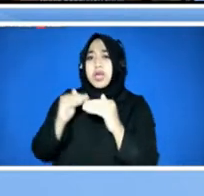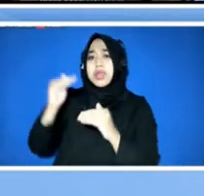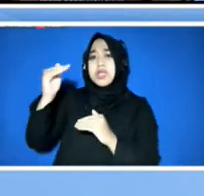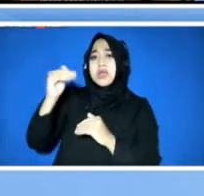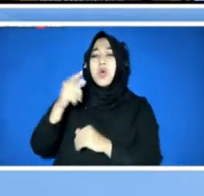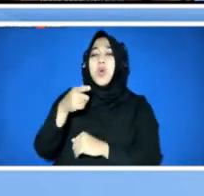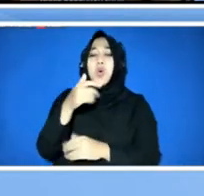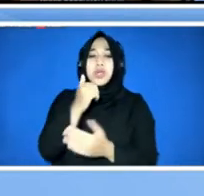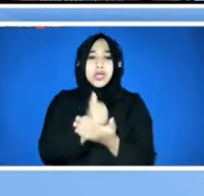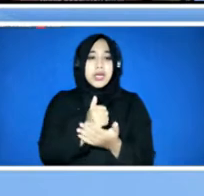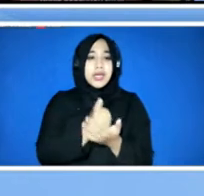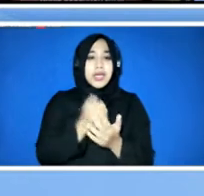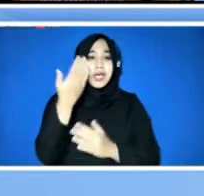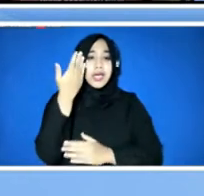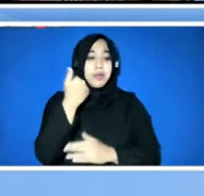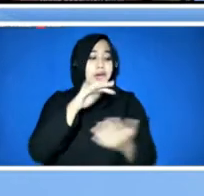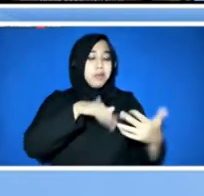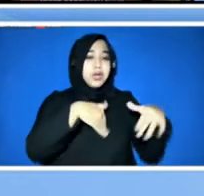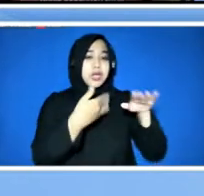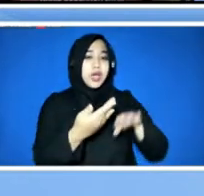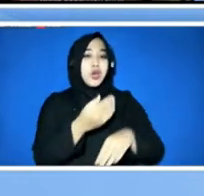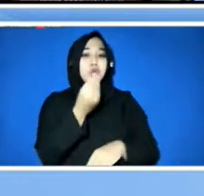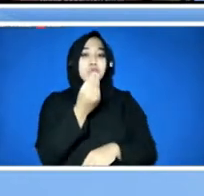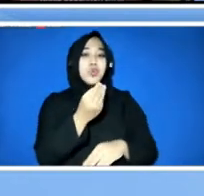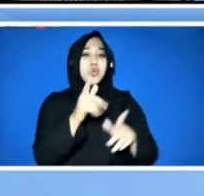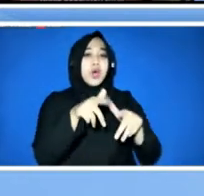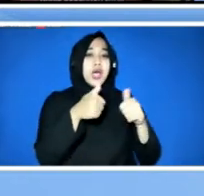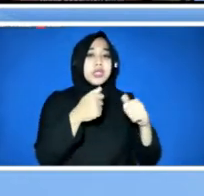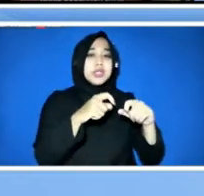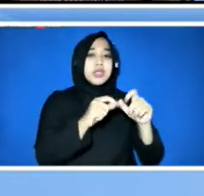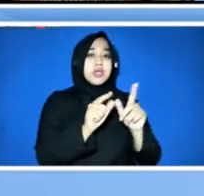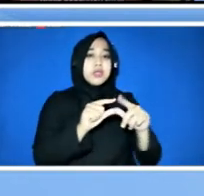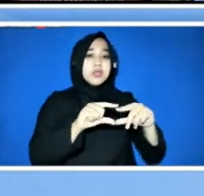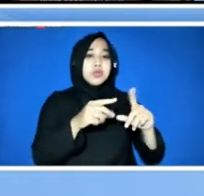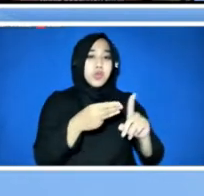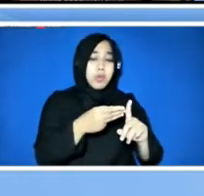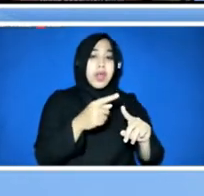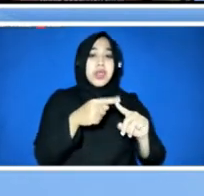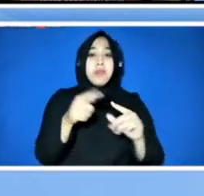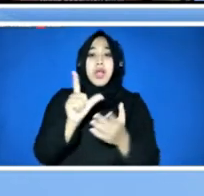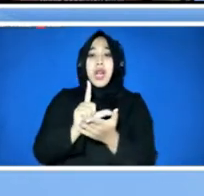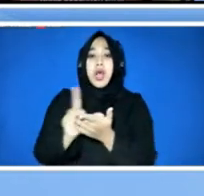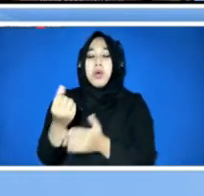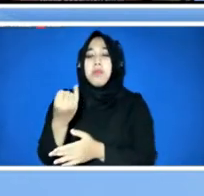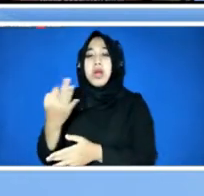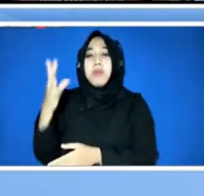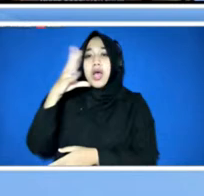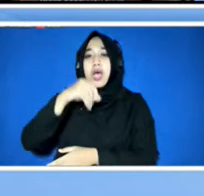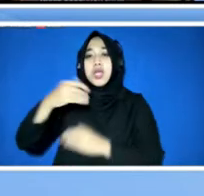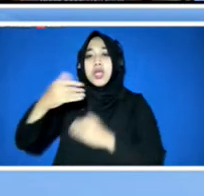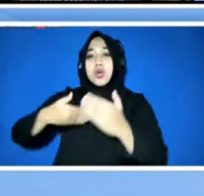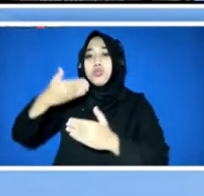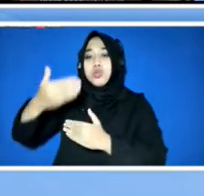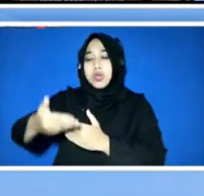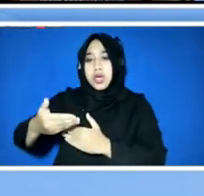meninggal, nunggu hasil swabnya baru keluar, terlapornya di beberapa hari kemudian. Jadi bisa terjadi jeda seperti itu. Nah,